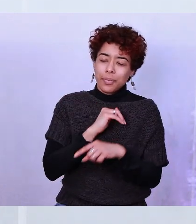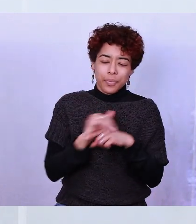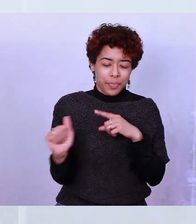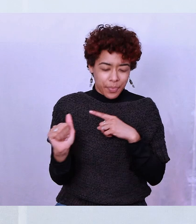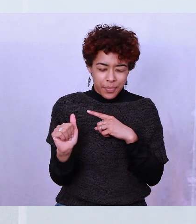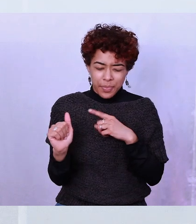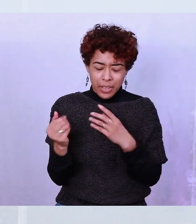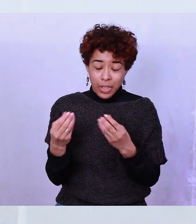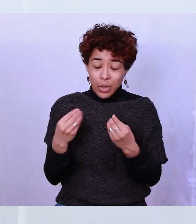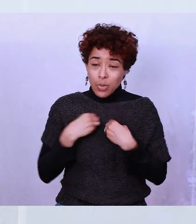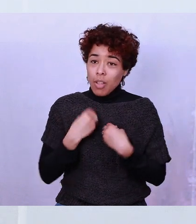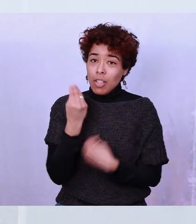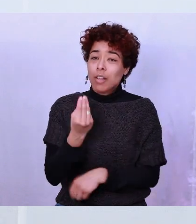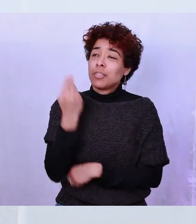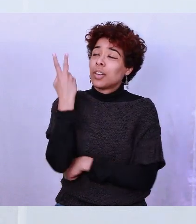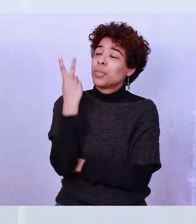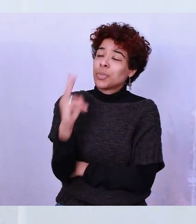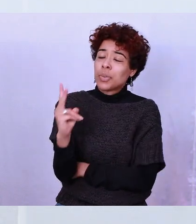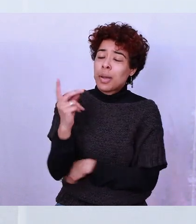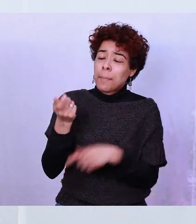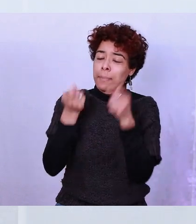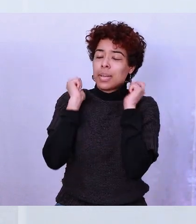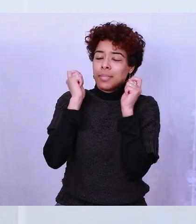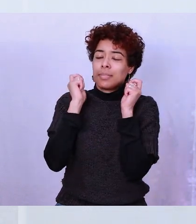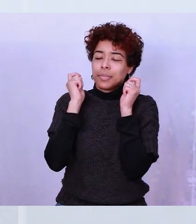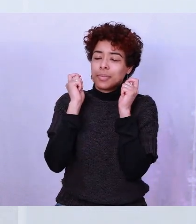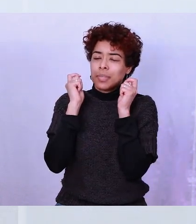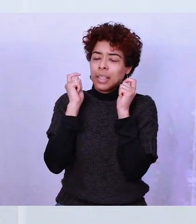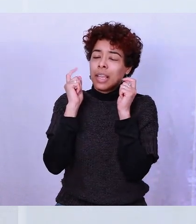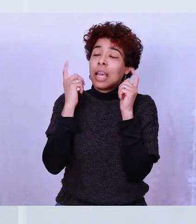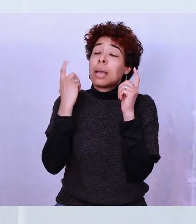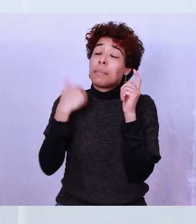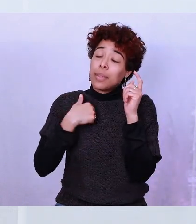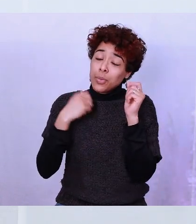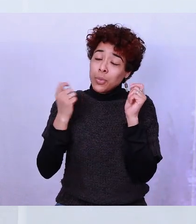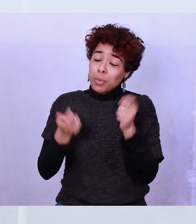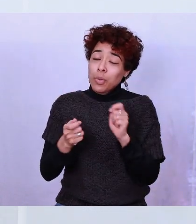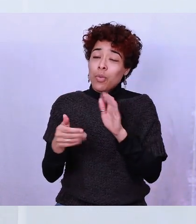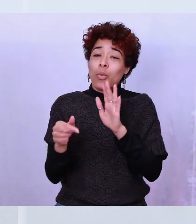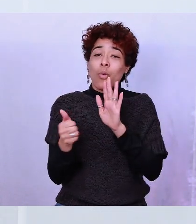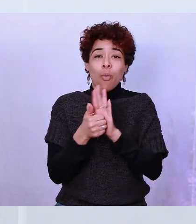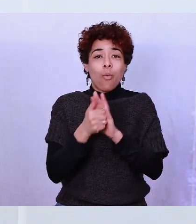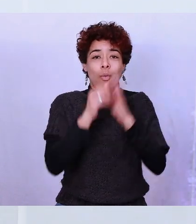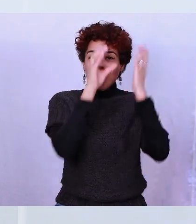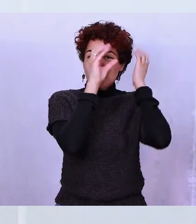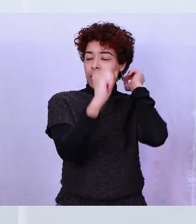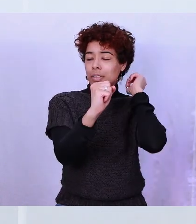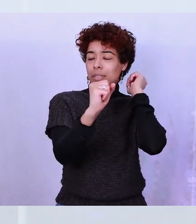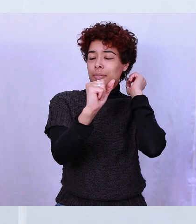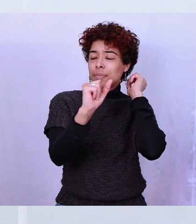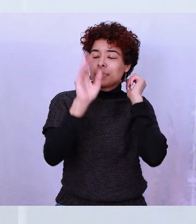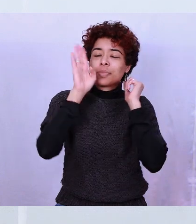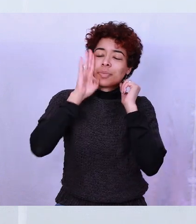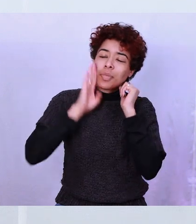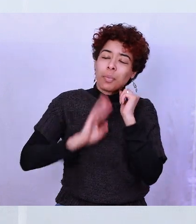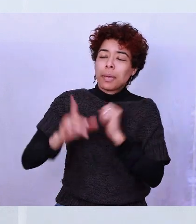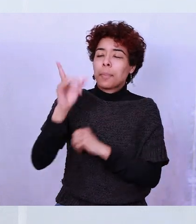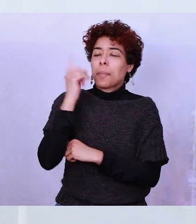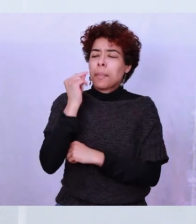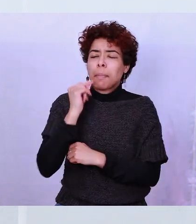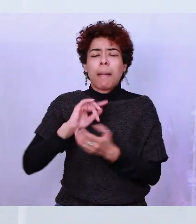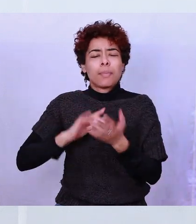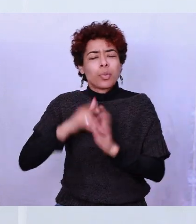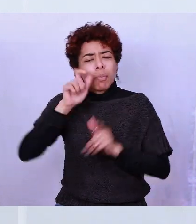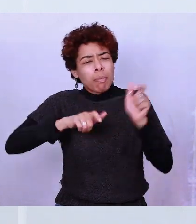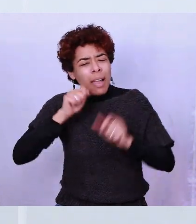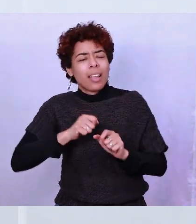de faire de nous tes enfants, mais comme on a dit aujourd'hui, d'être tes ambassadeurs. Seigneur, je te prie, Père, pour tous ceux qui œuvrent pour